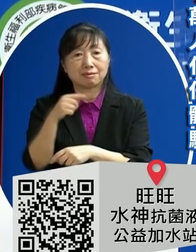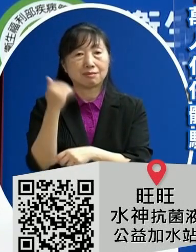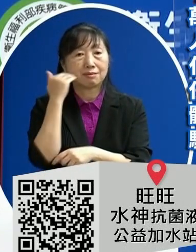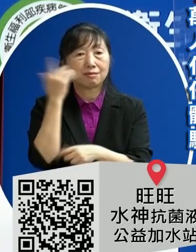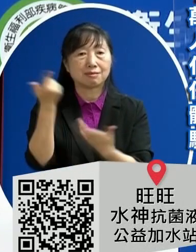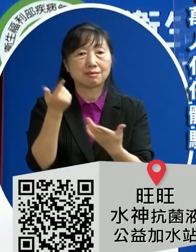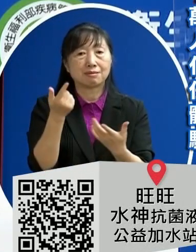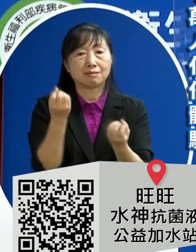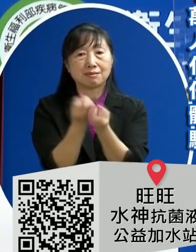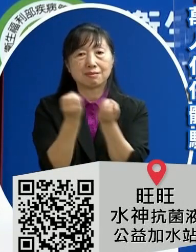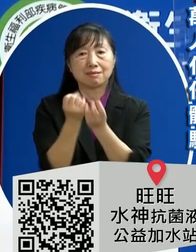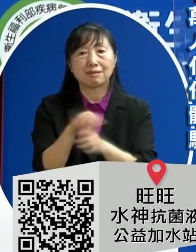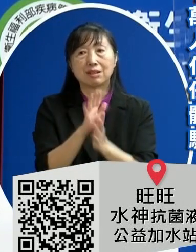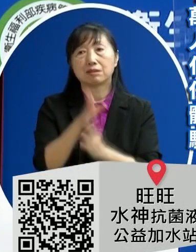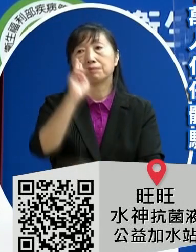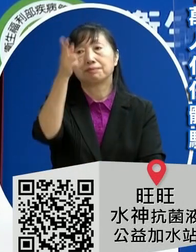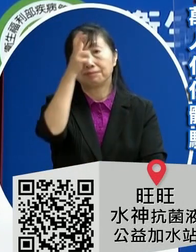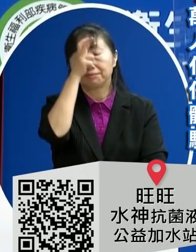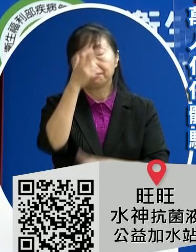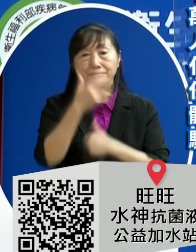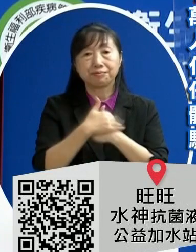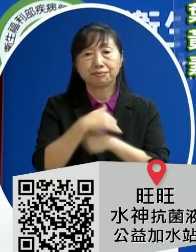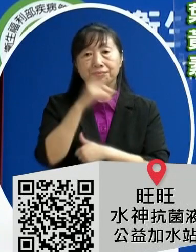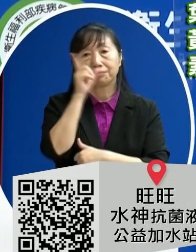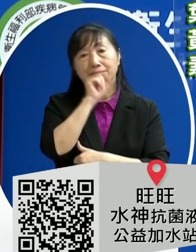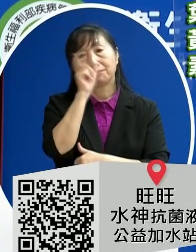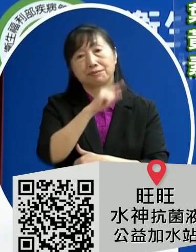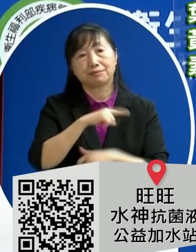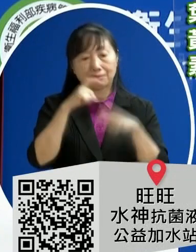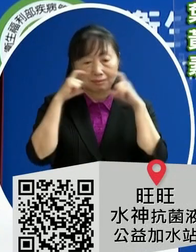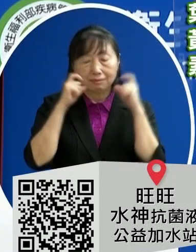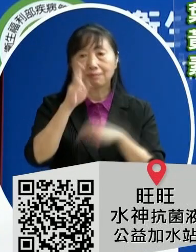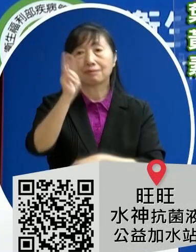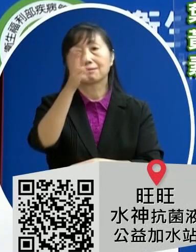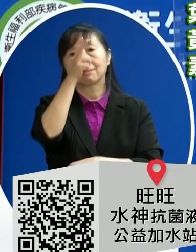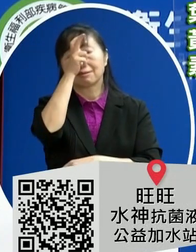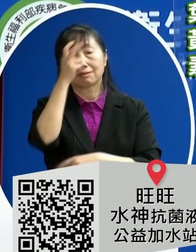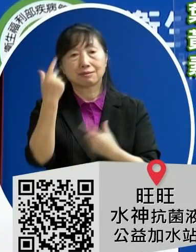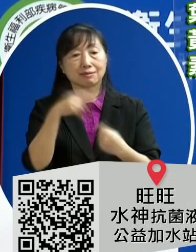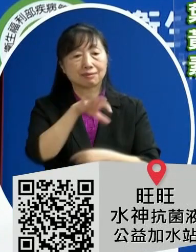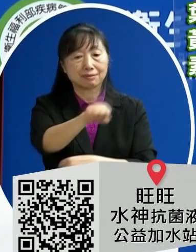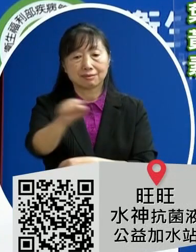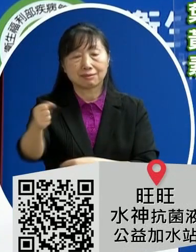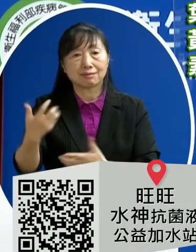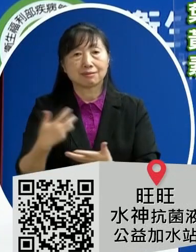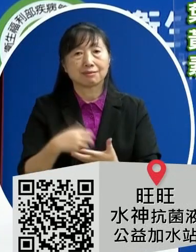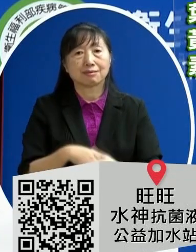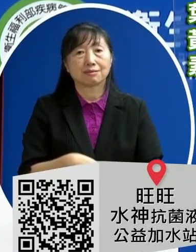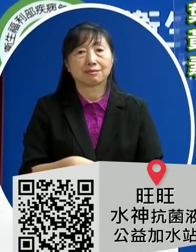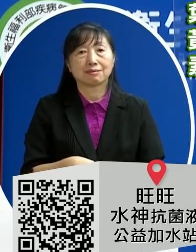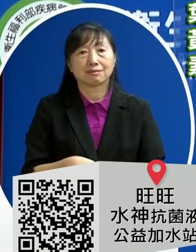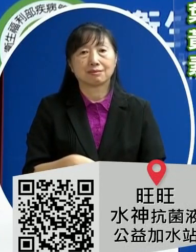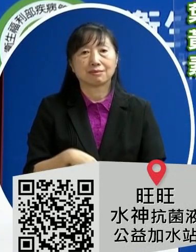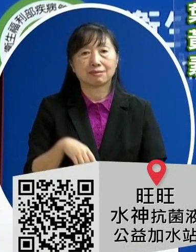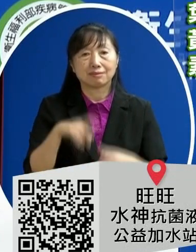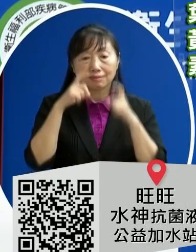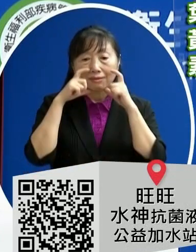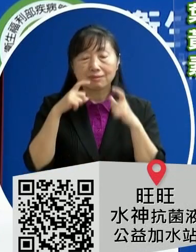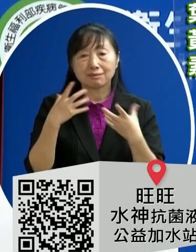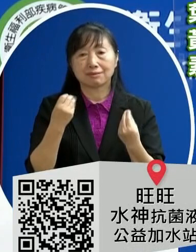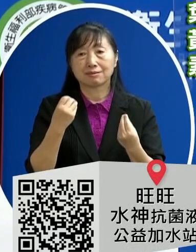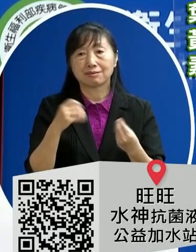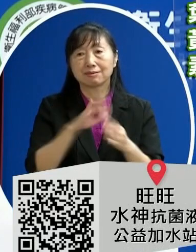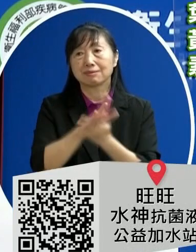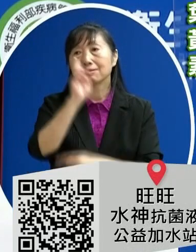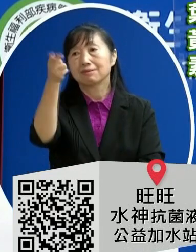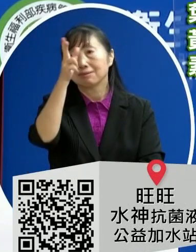稳住，也是检查。口罩也是检查在抓。不戴口罩也要警